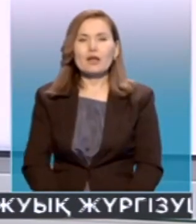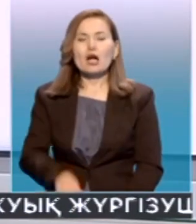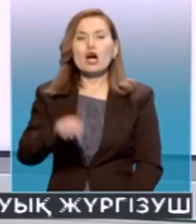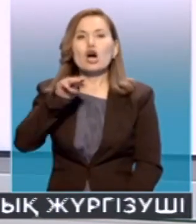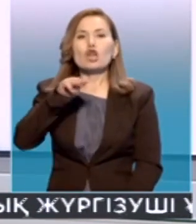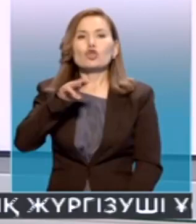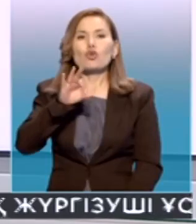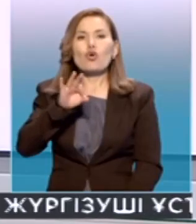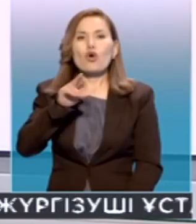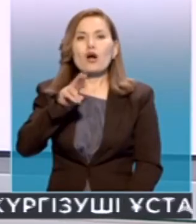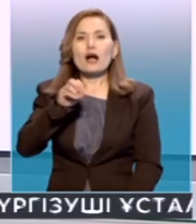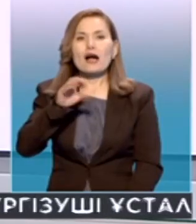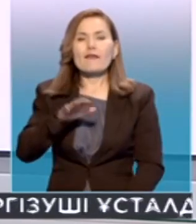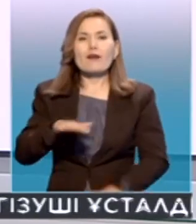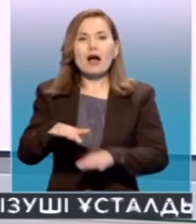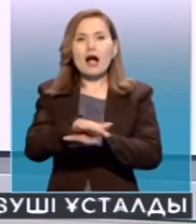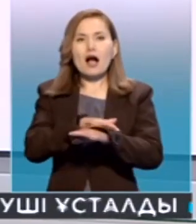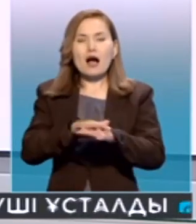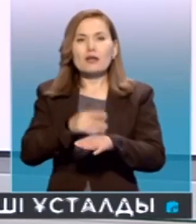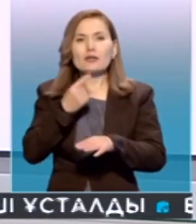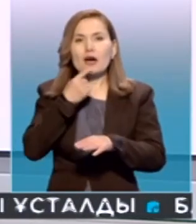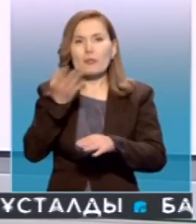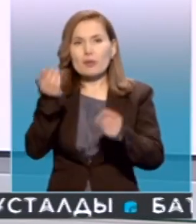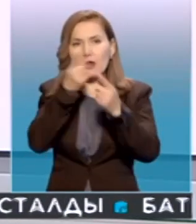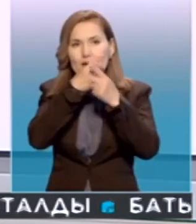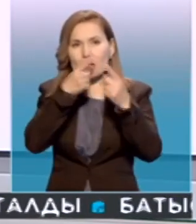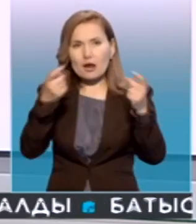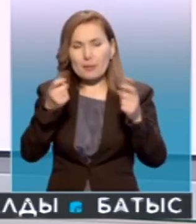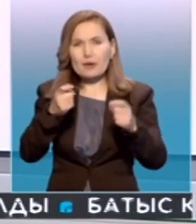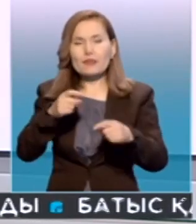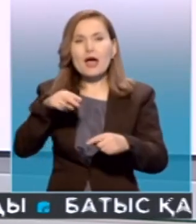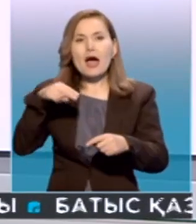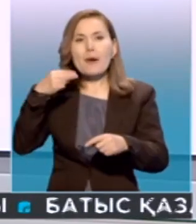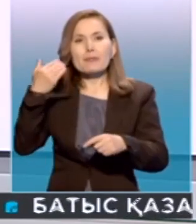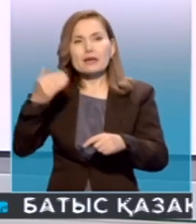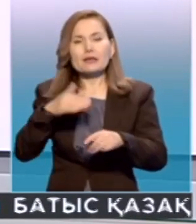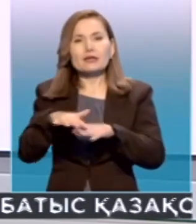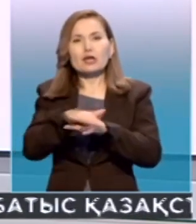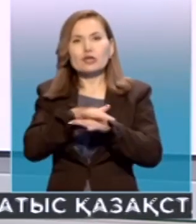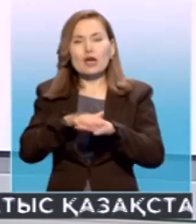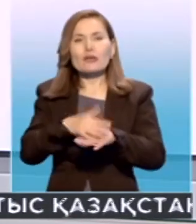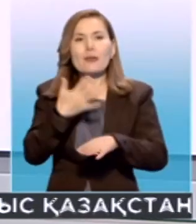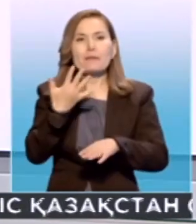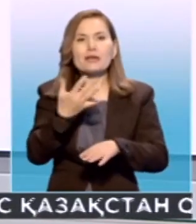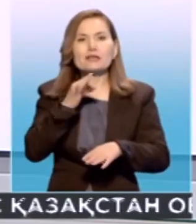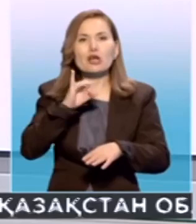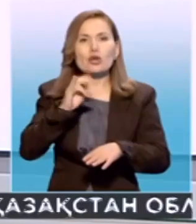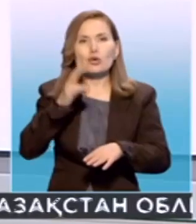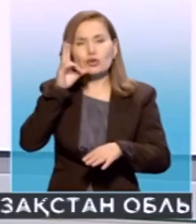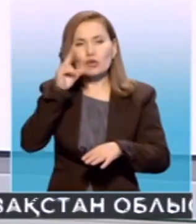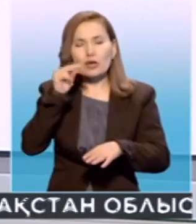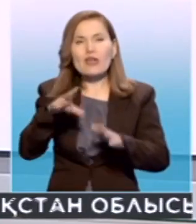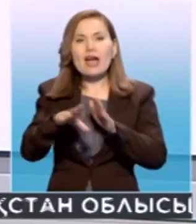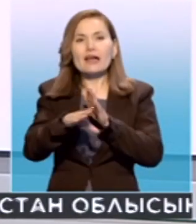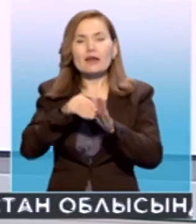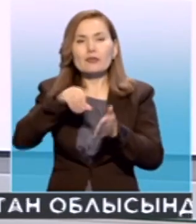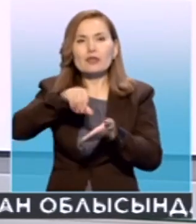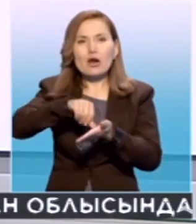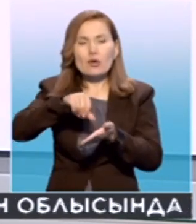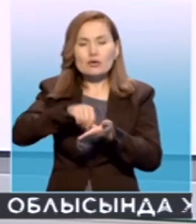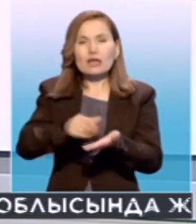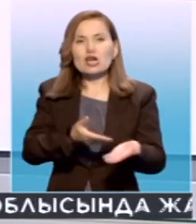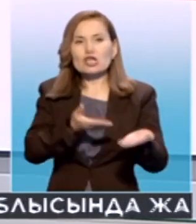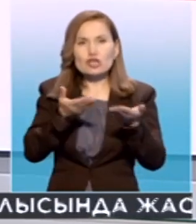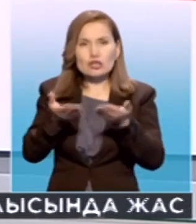Сондай-ақ бүгін Қасым Жомарт Тоқаев халыққа бейне үндеу жасады. Президент тұрғындарды 5-ші маусым күні өтетін референдумға келіп дауыс беруге